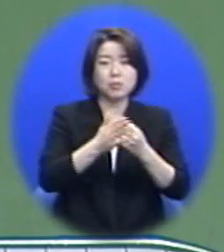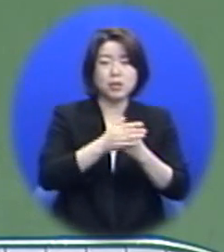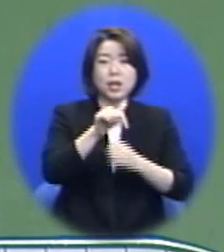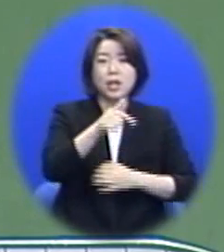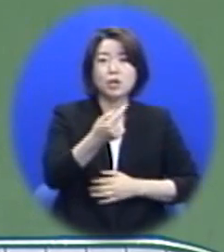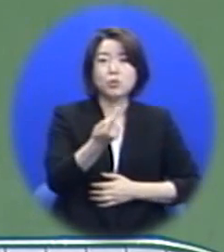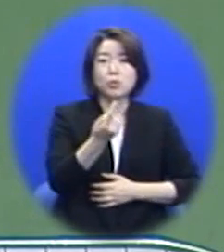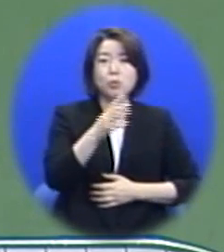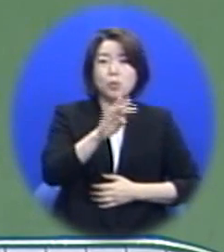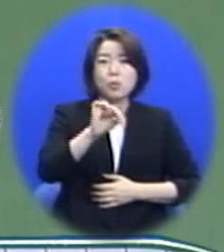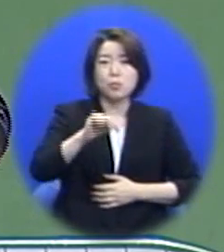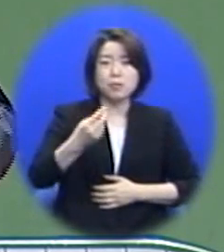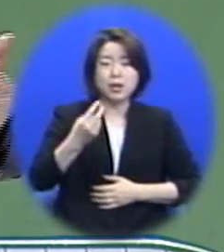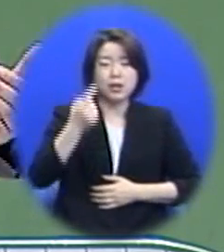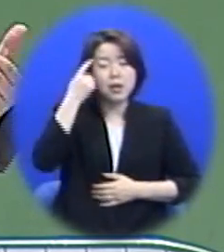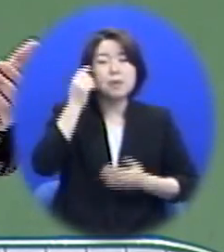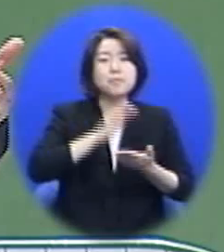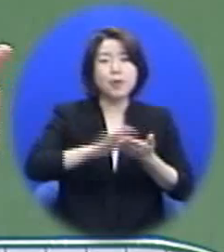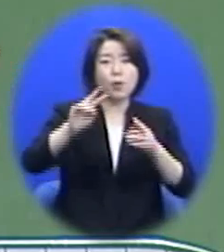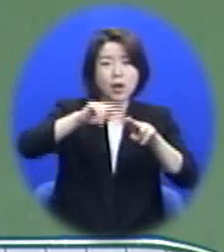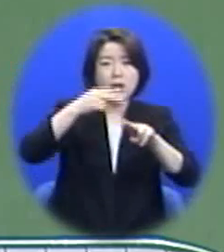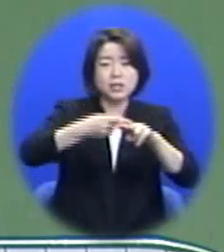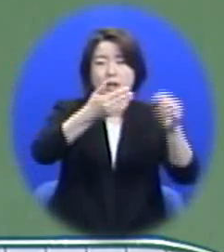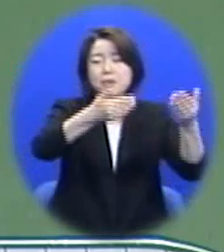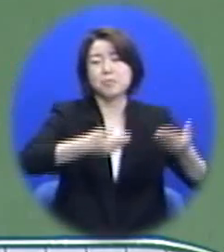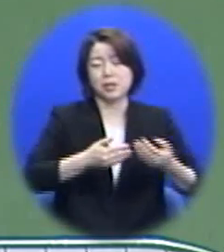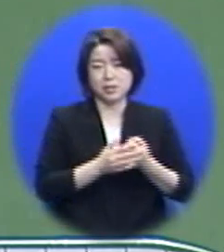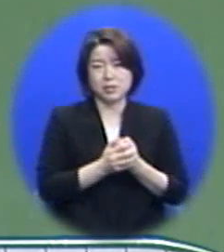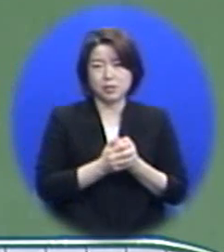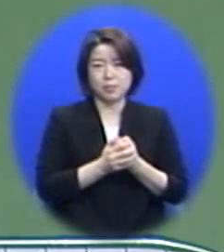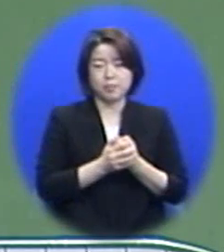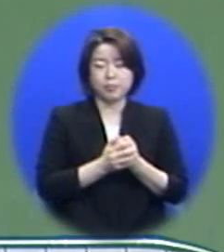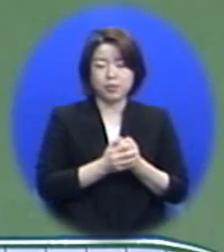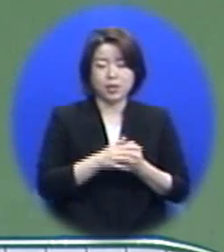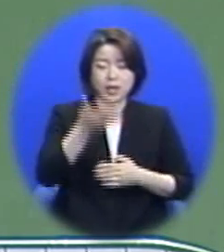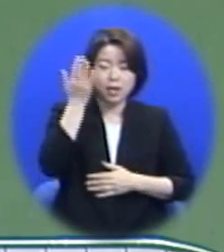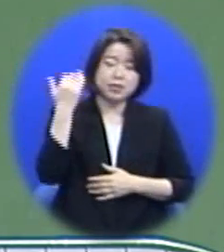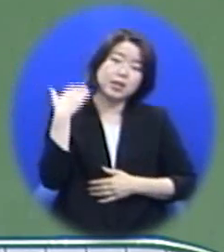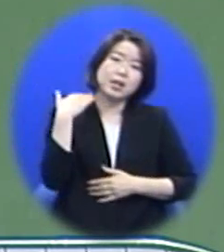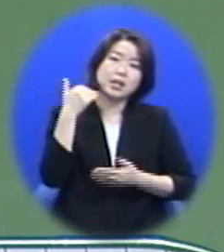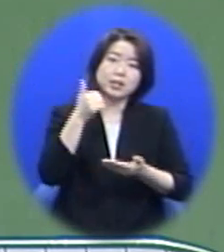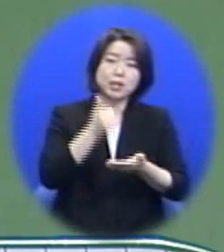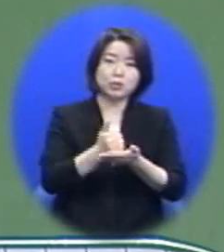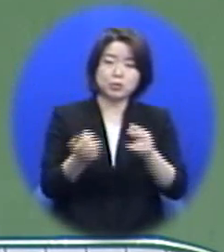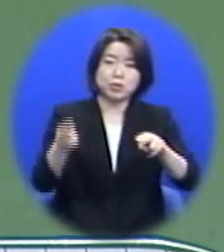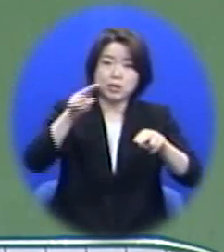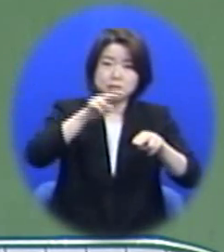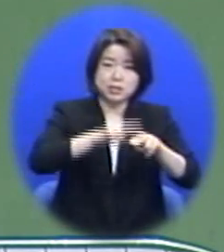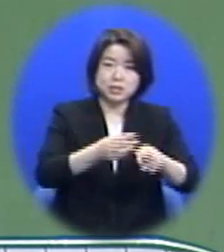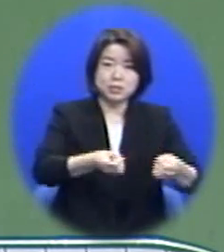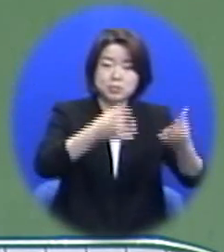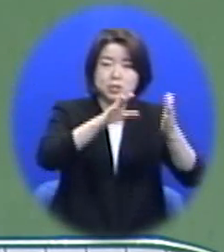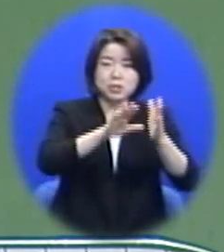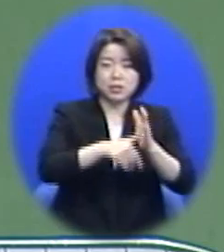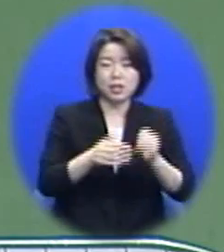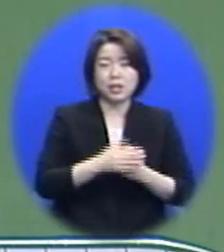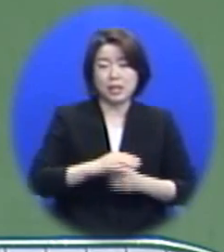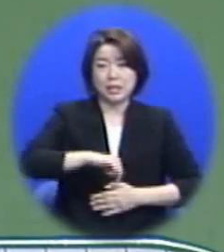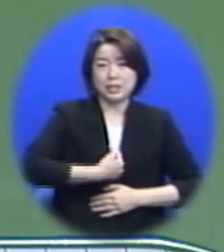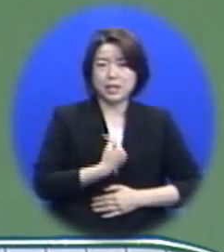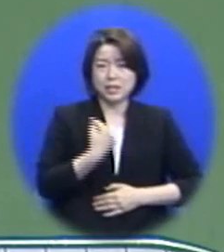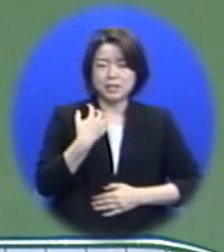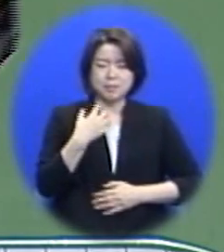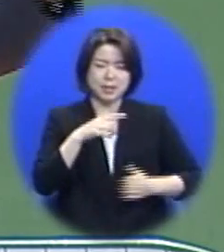했이 넬슨 만델라가 대통령 취임식을 할 때 자기 간수들 그렇게 자기를 괴롭혔던